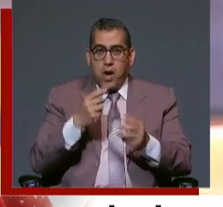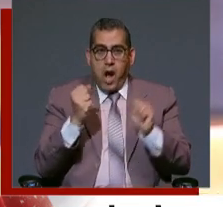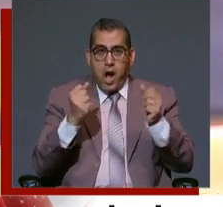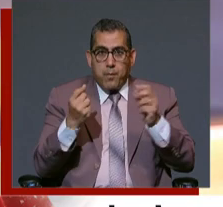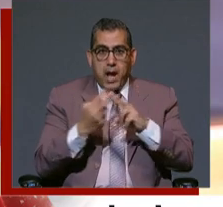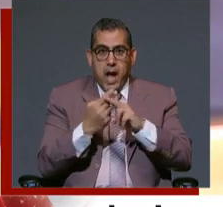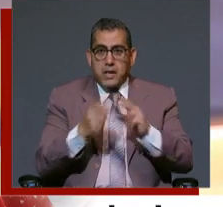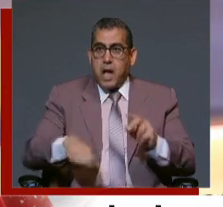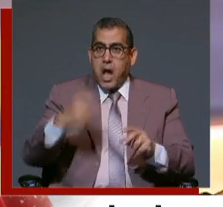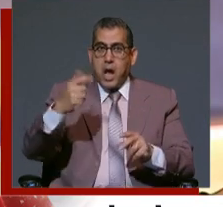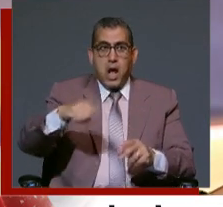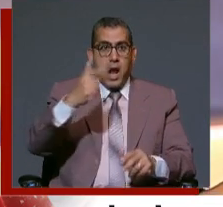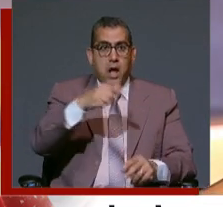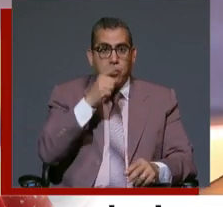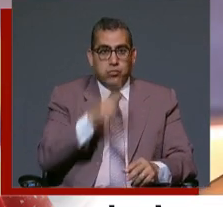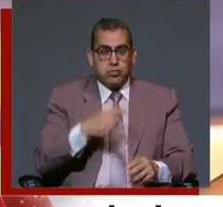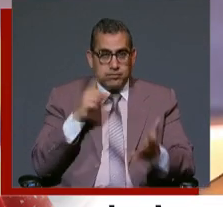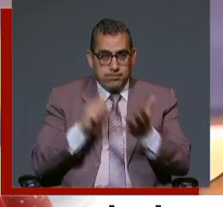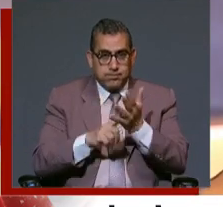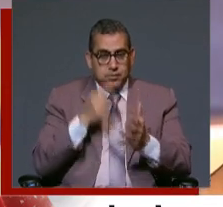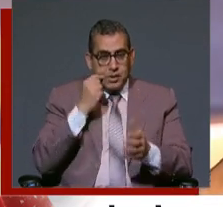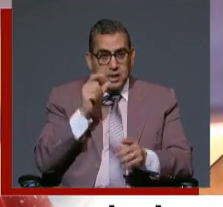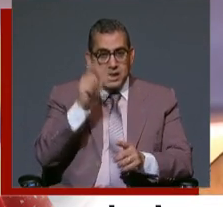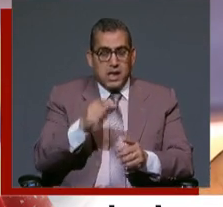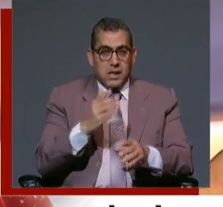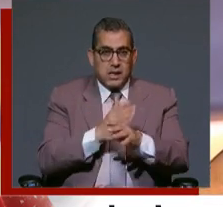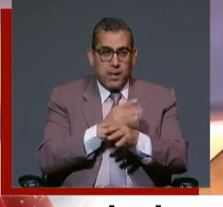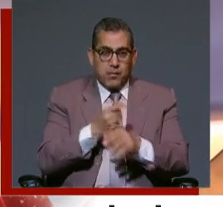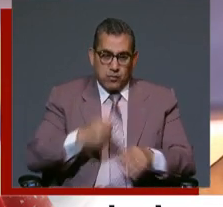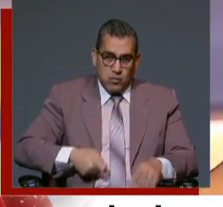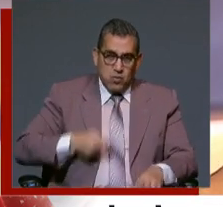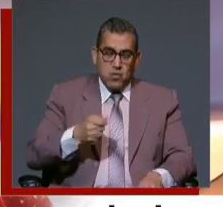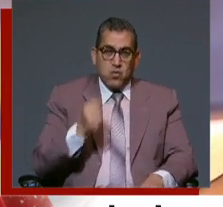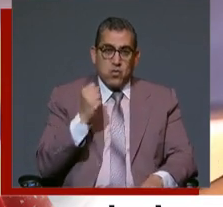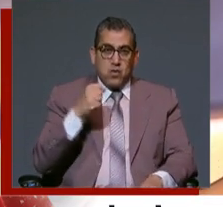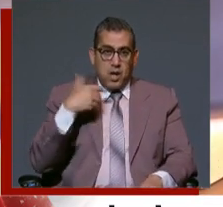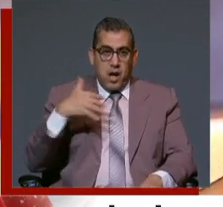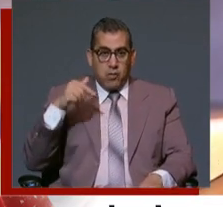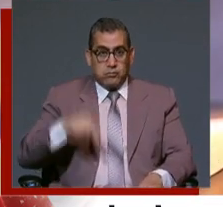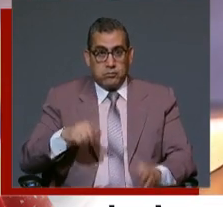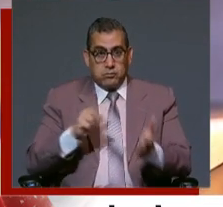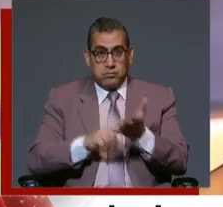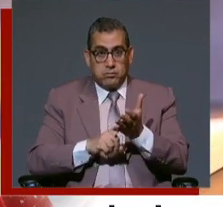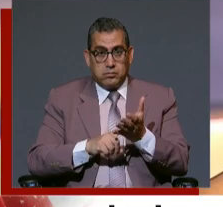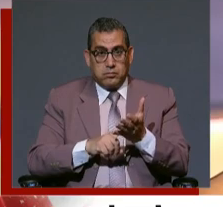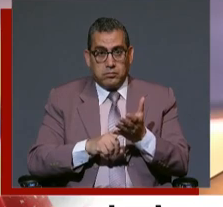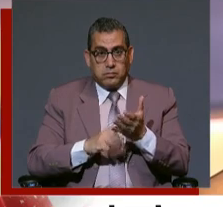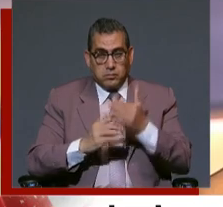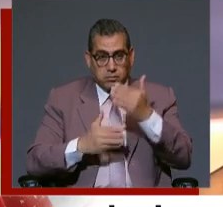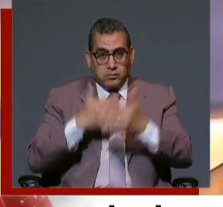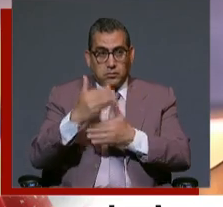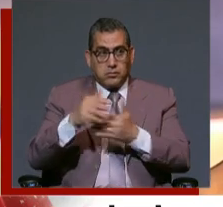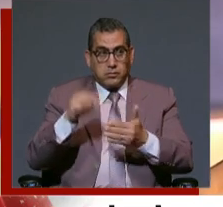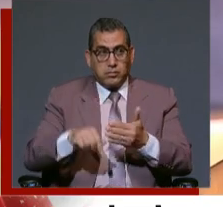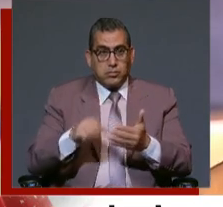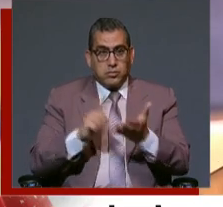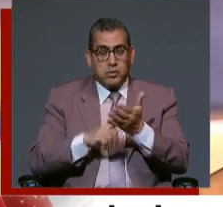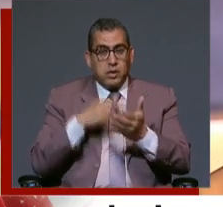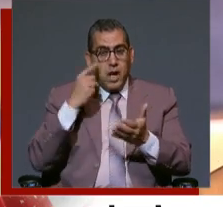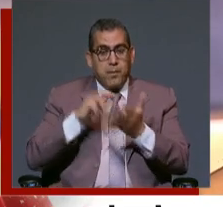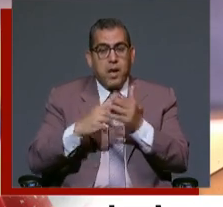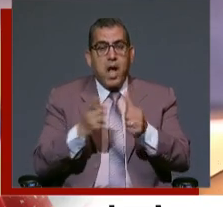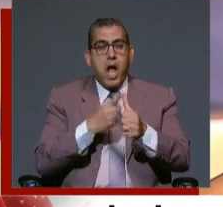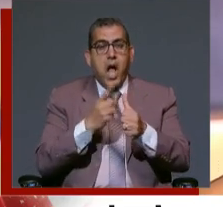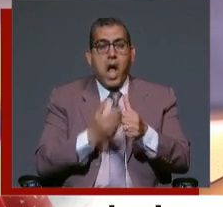وبالتالي مكلف بالنسبة له، مازال أسعار التمويل عالية، وبالتالي يعني هنرجع تاني لفقه الأولويات. التركيز